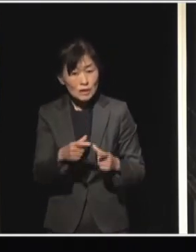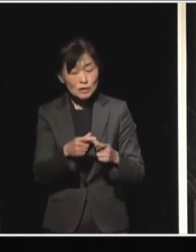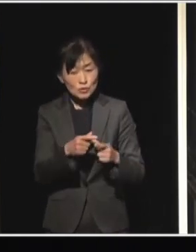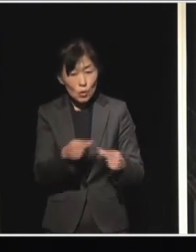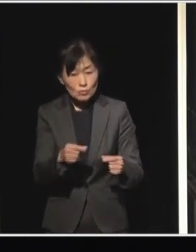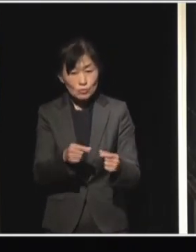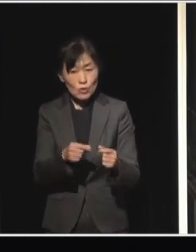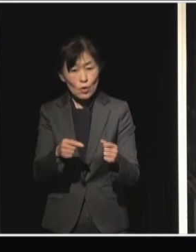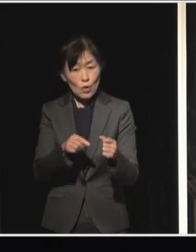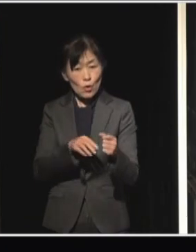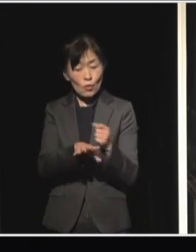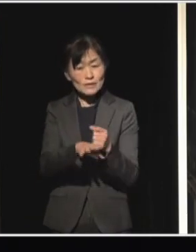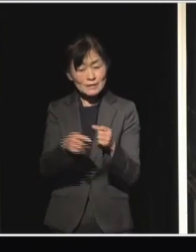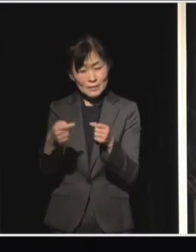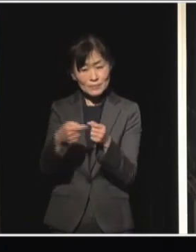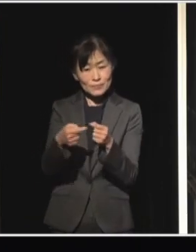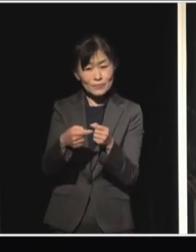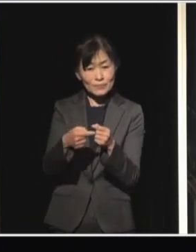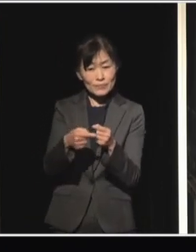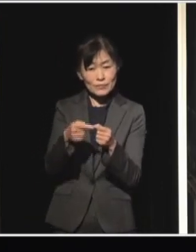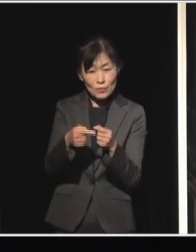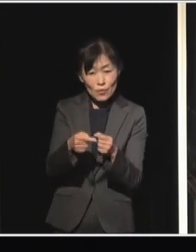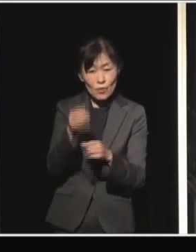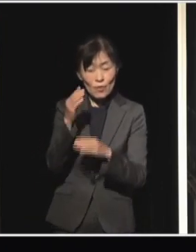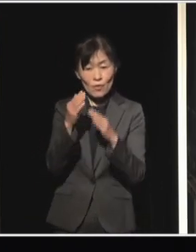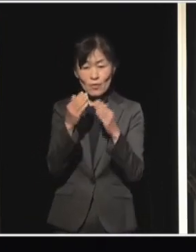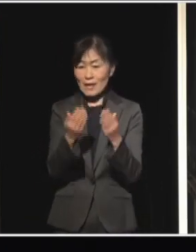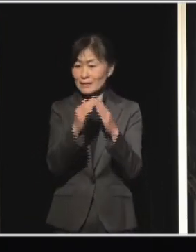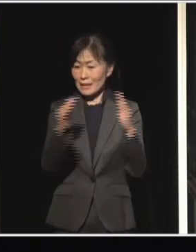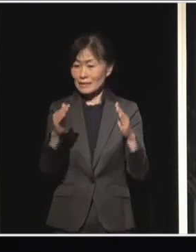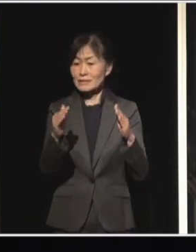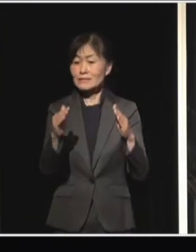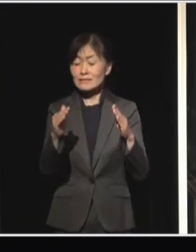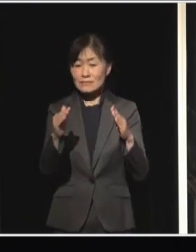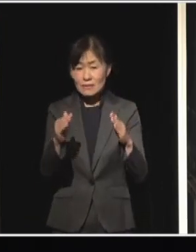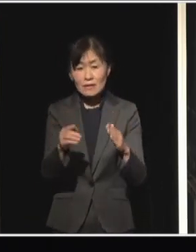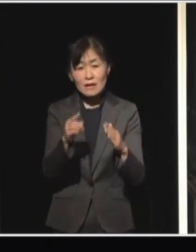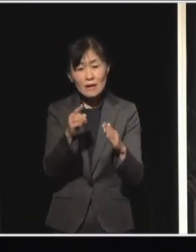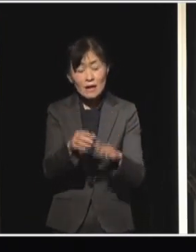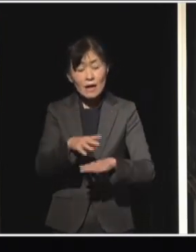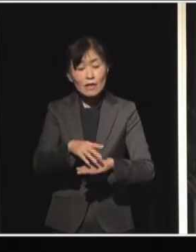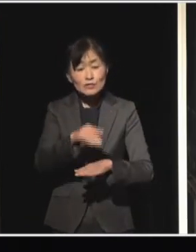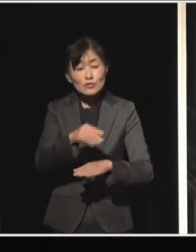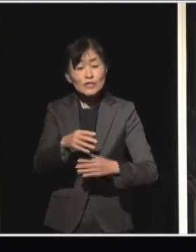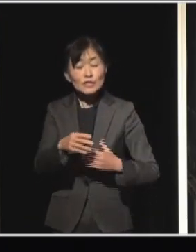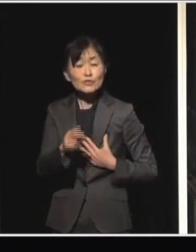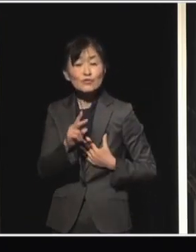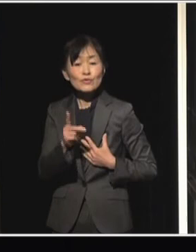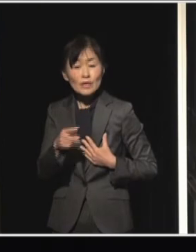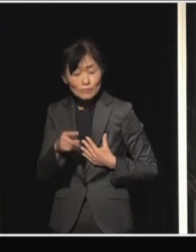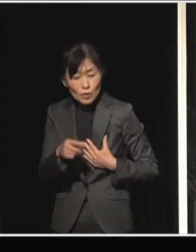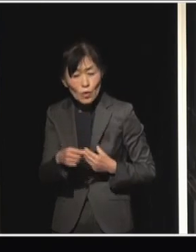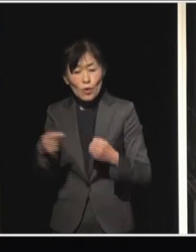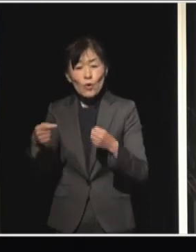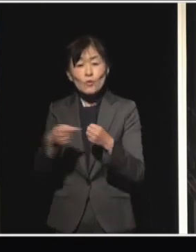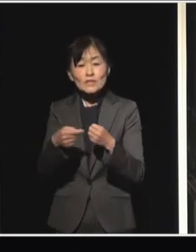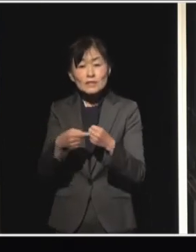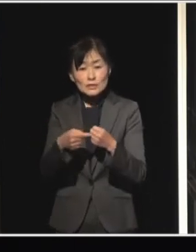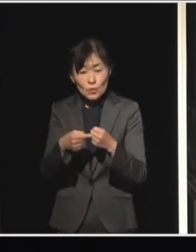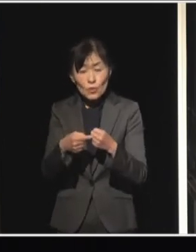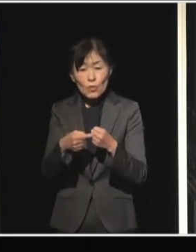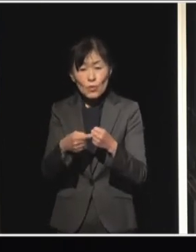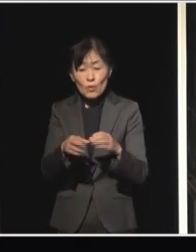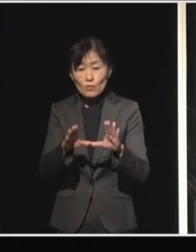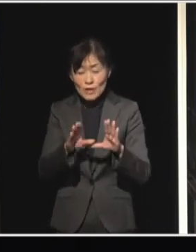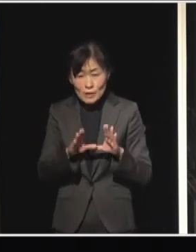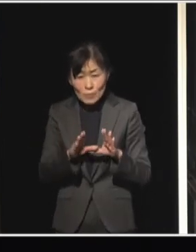ですね早期乳がん手術後で行う4生前治療から店への侵襲が少なく名機機能の低下をほとんどありませんという